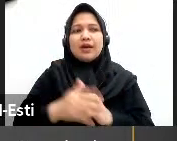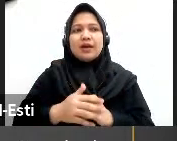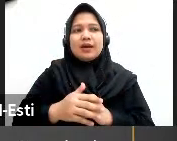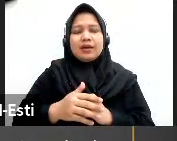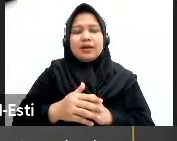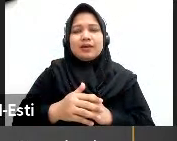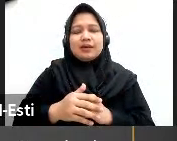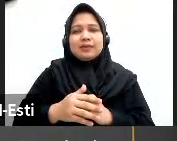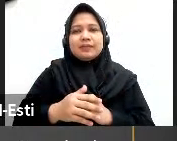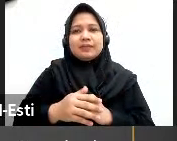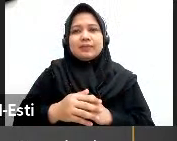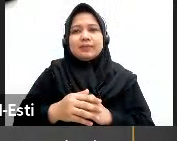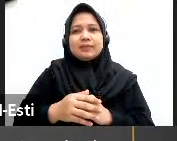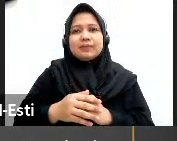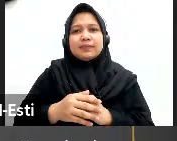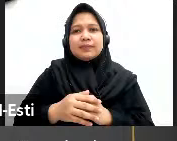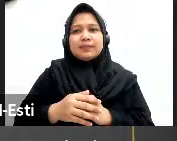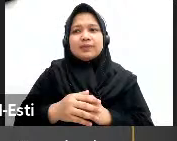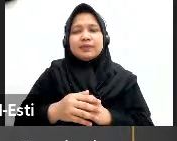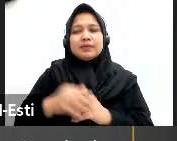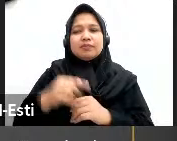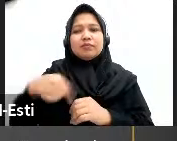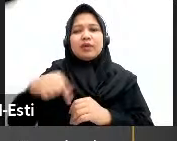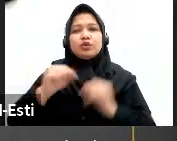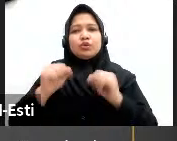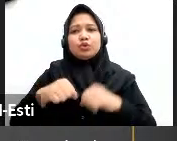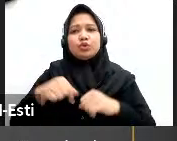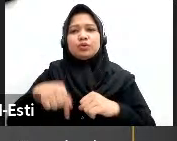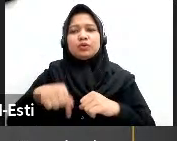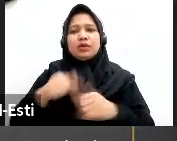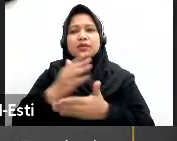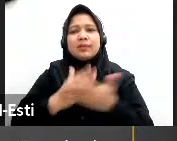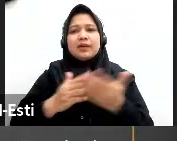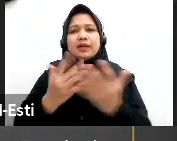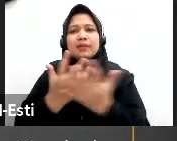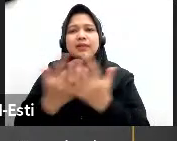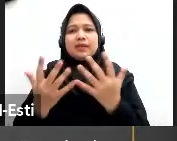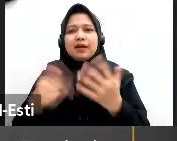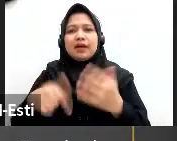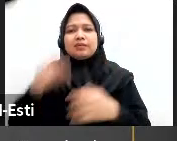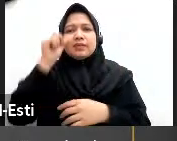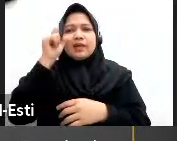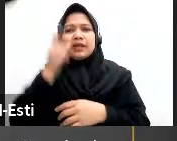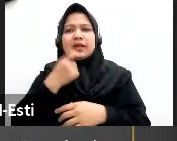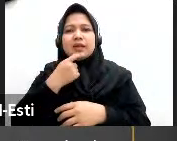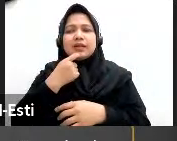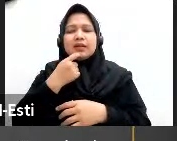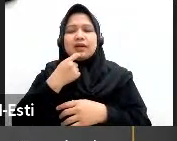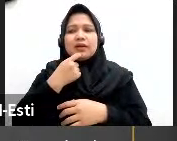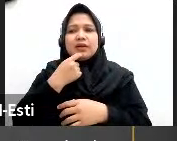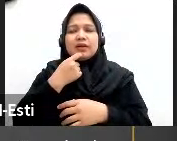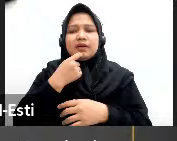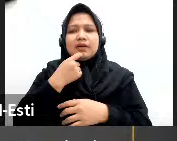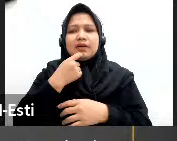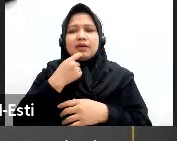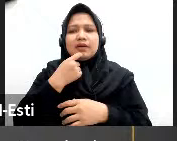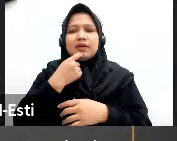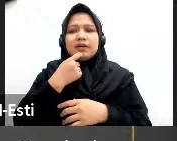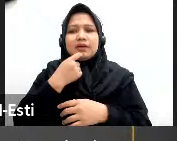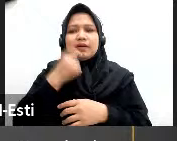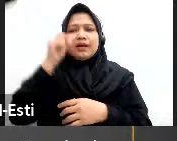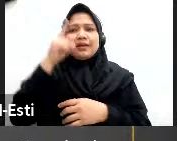namanya sebagai setuju bahwa memang sebagian masyarakat belum aware terkait dengan apa namanya